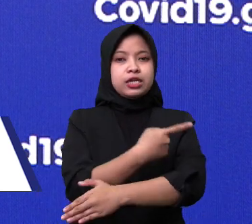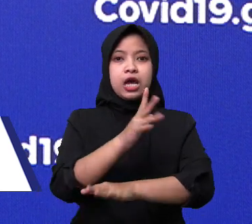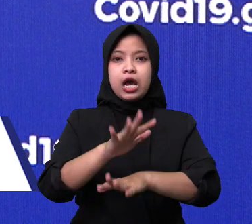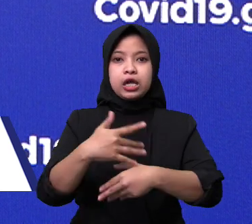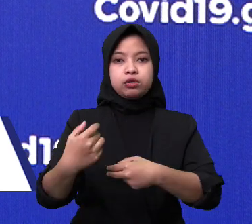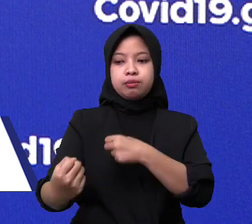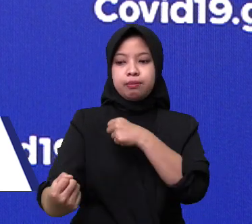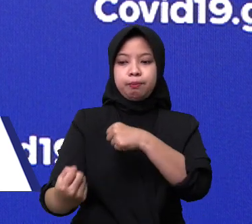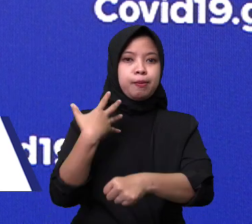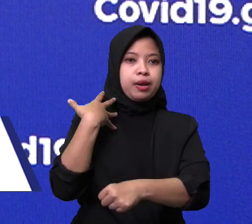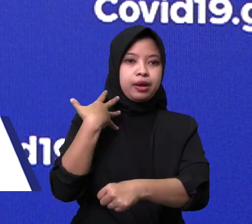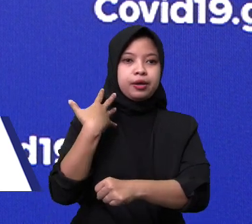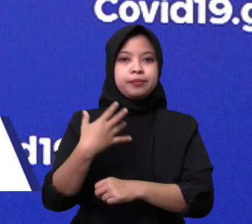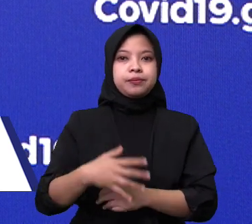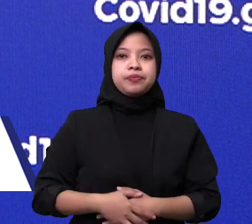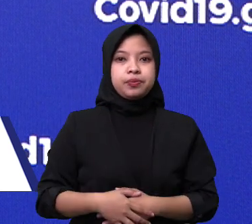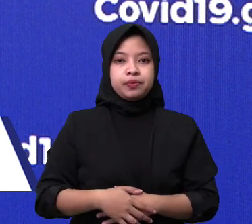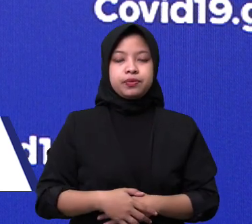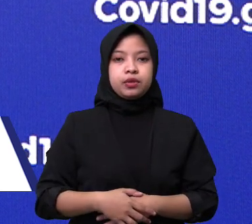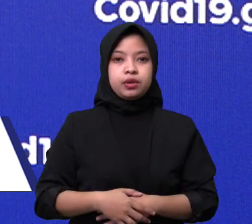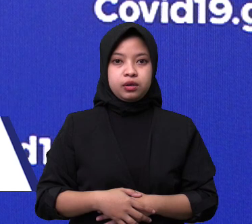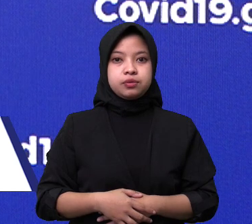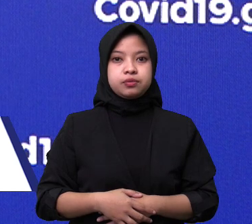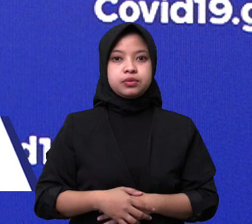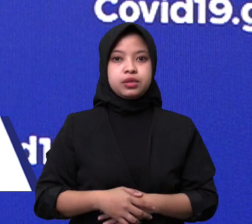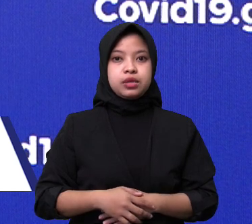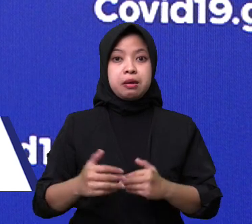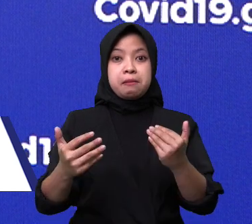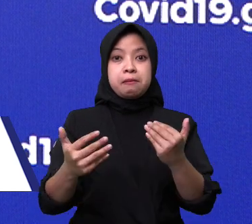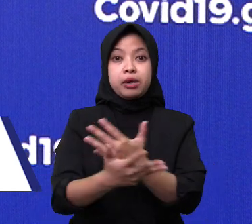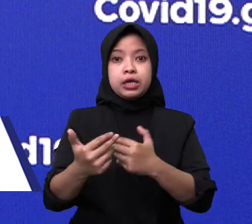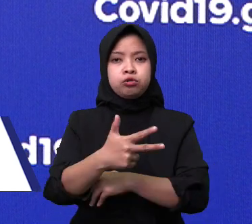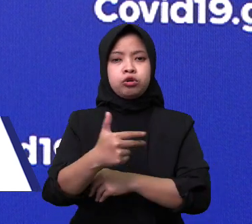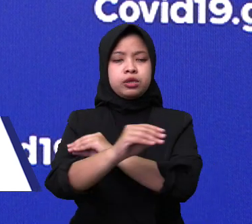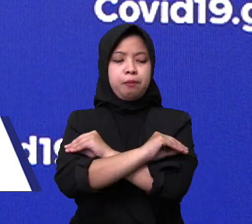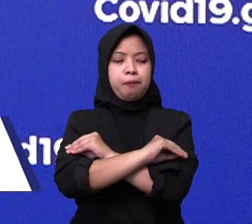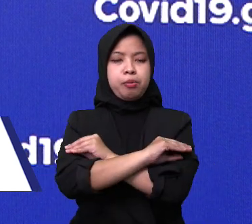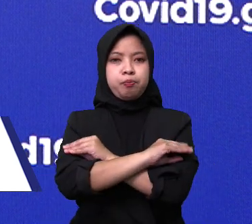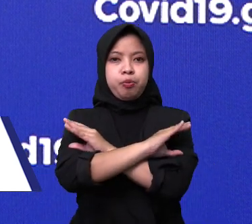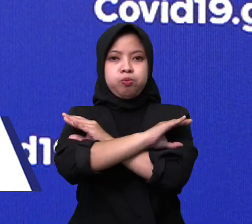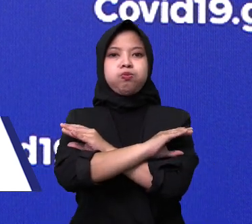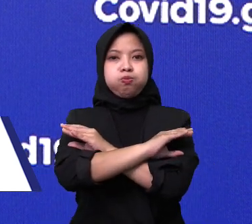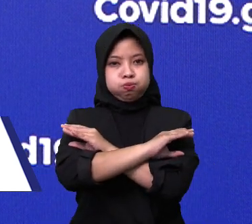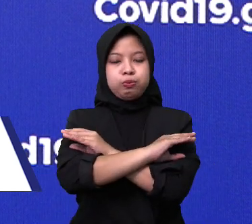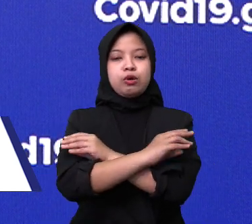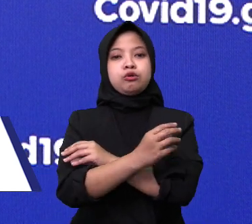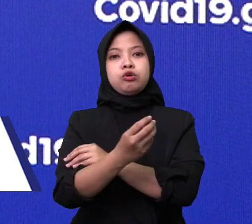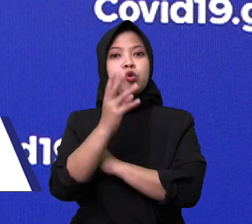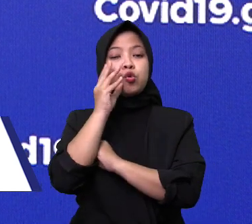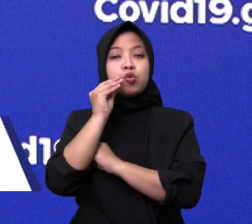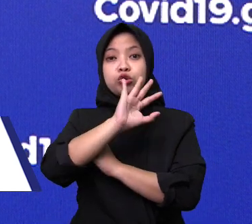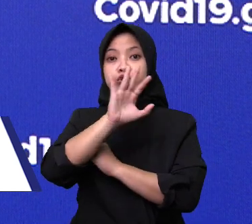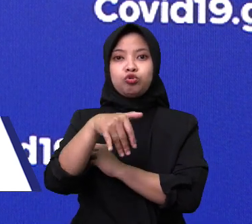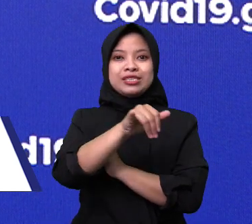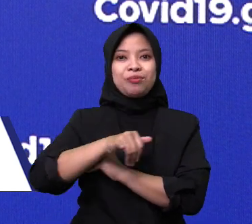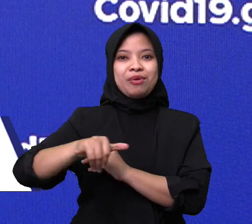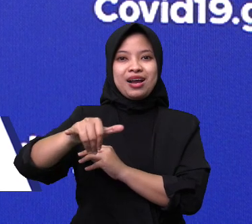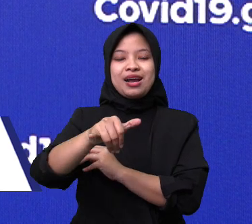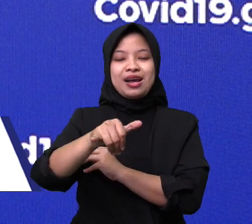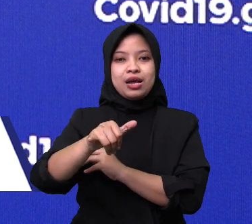infeksi. Kenaikan proporsi penduduk yang sudah memiliki antibodi ini terjadi di semua kelompok umur, dengan